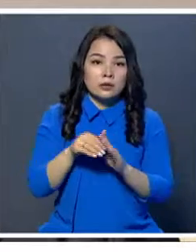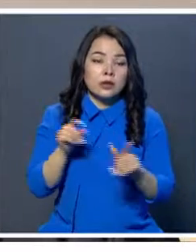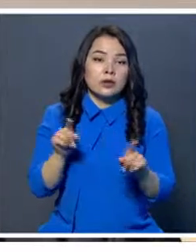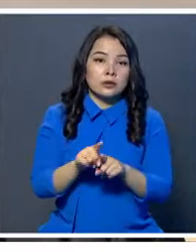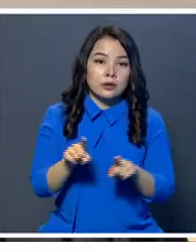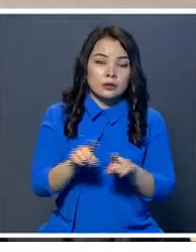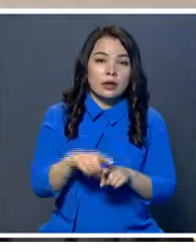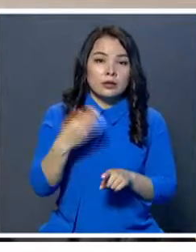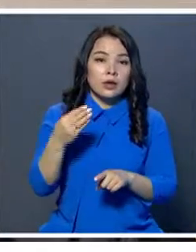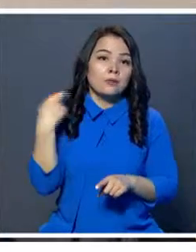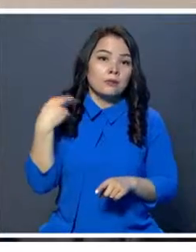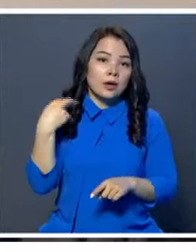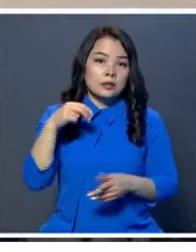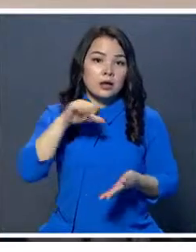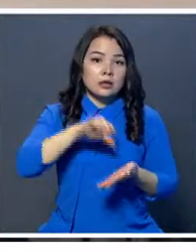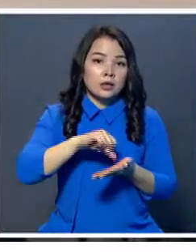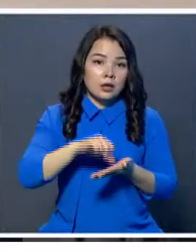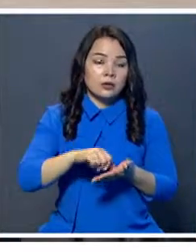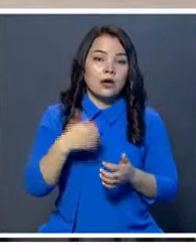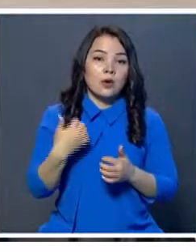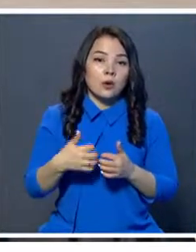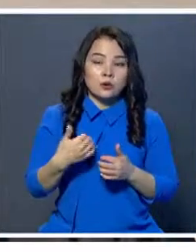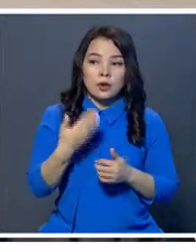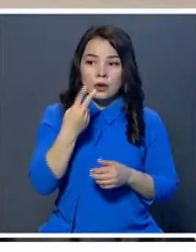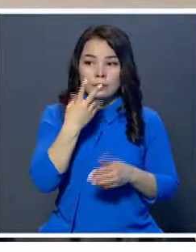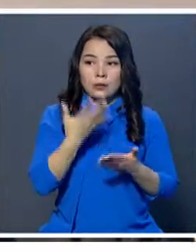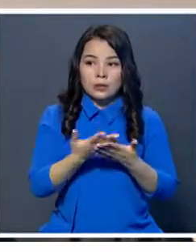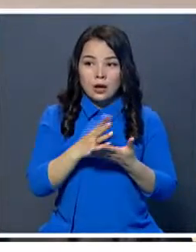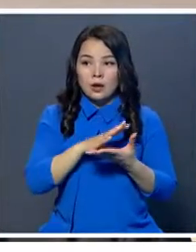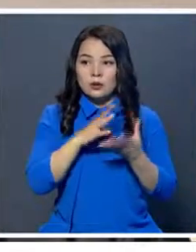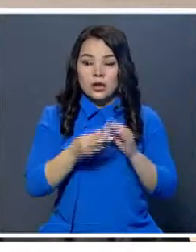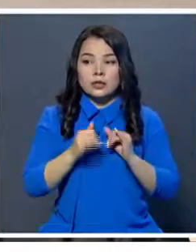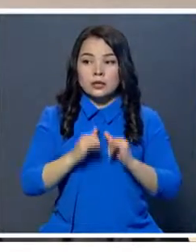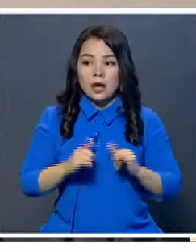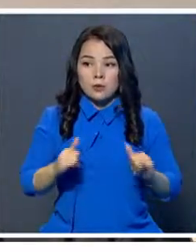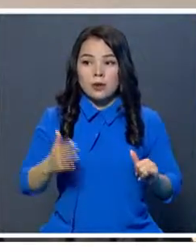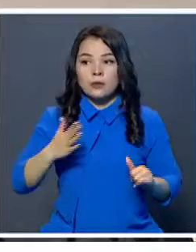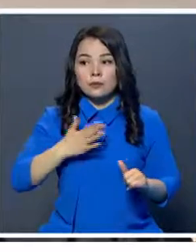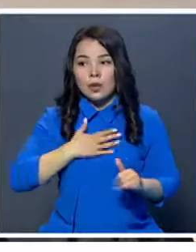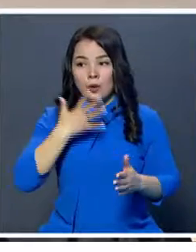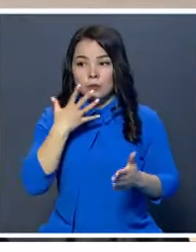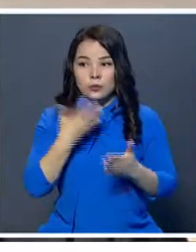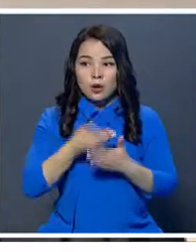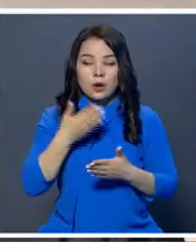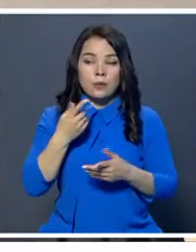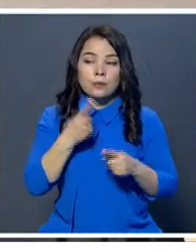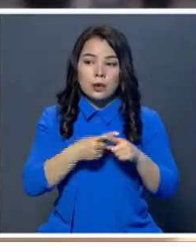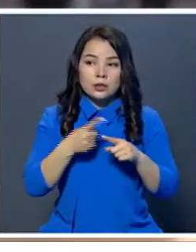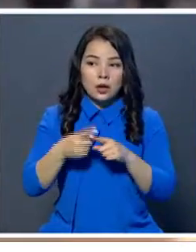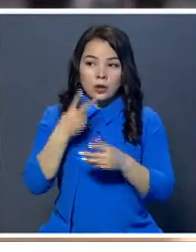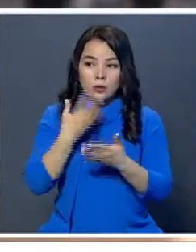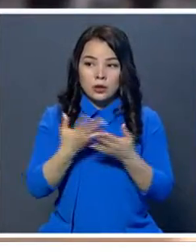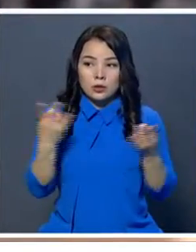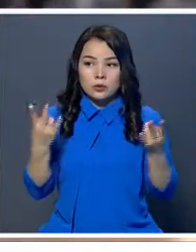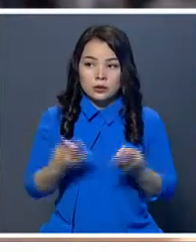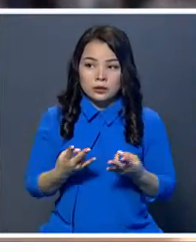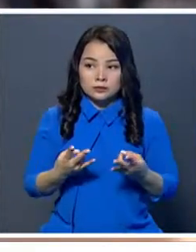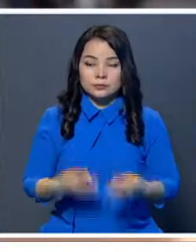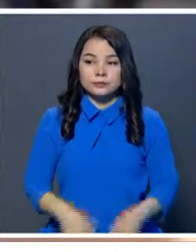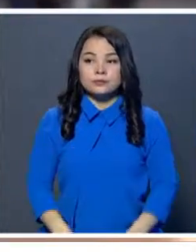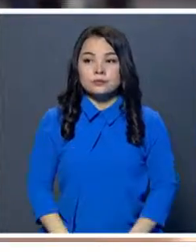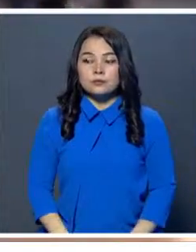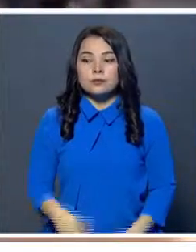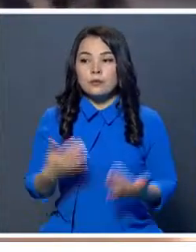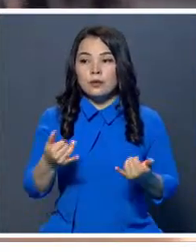отырса, ол біздің ортақ ісімізге, жалпы дамуымызға өзінің оң әсерін тигізеді. Осындай